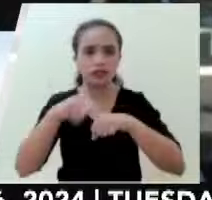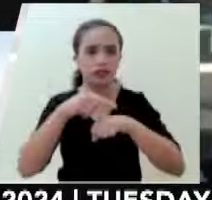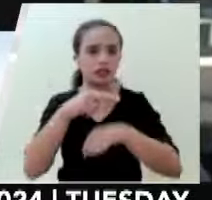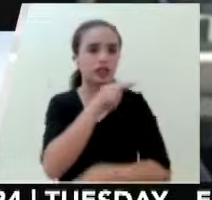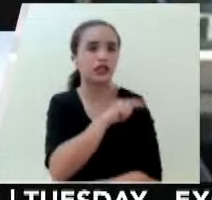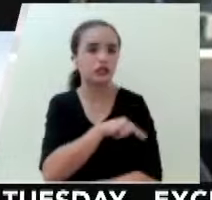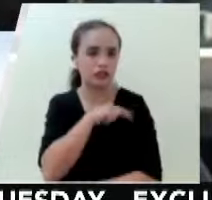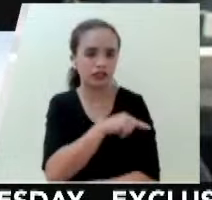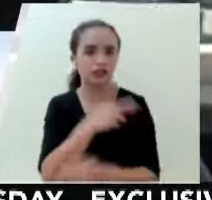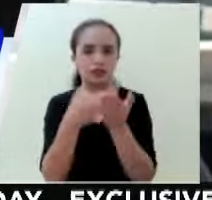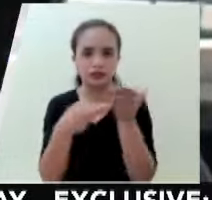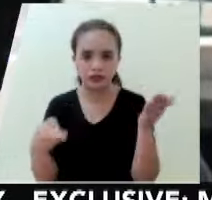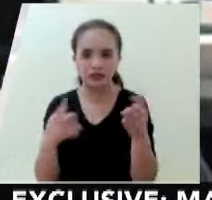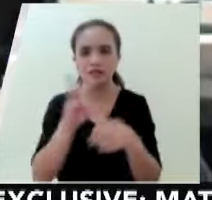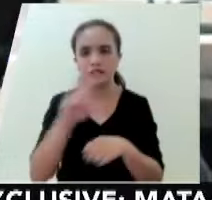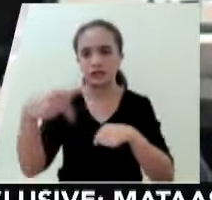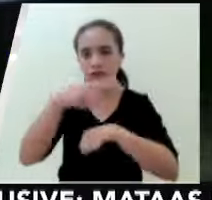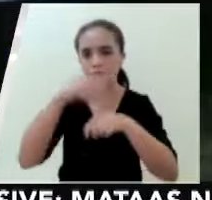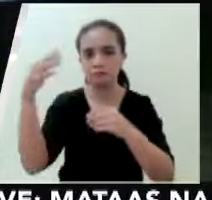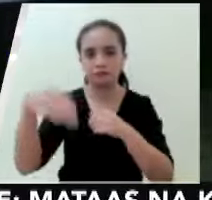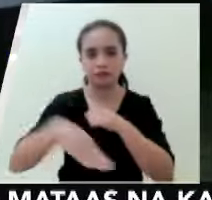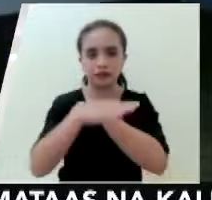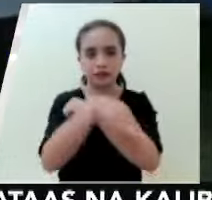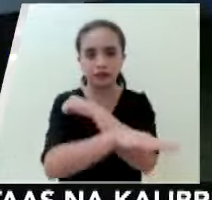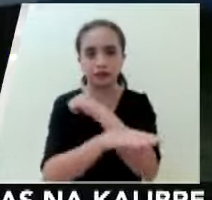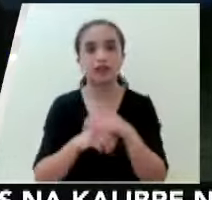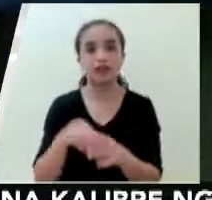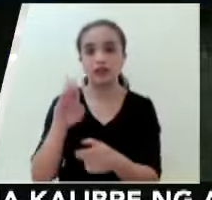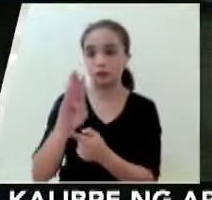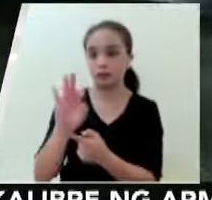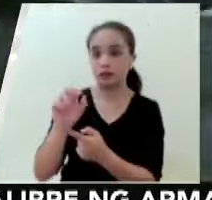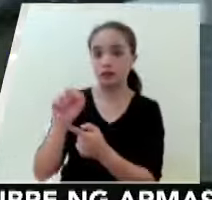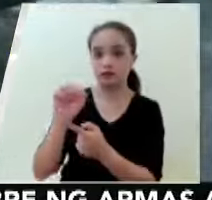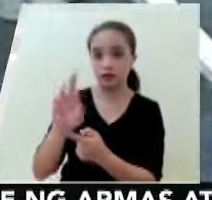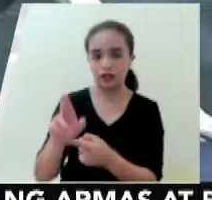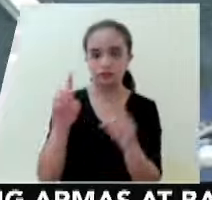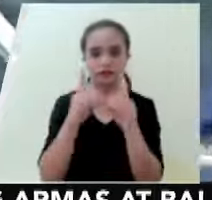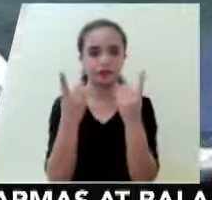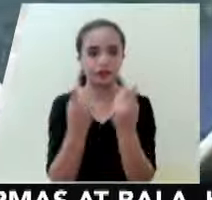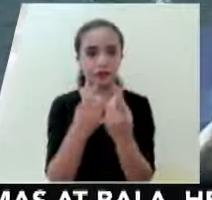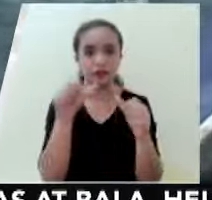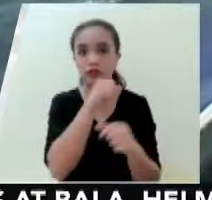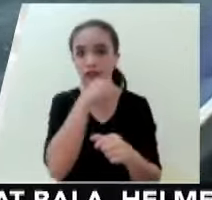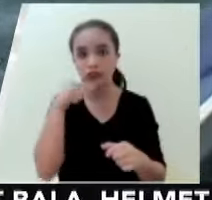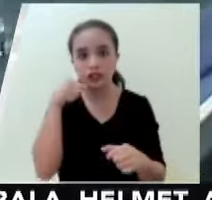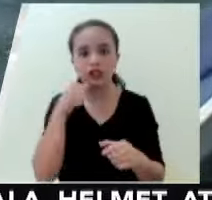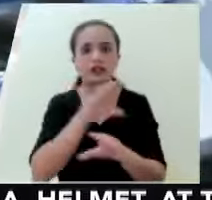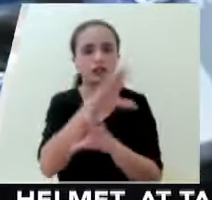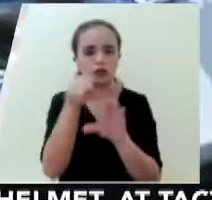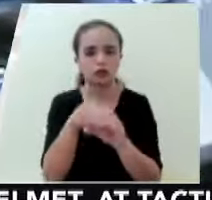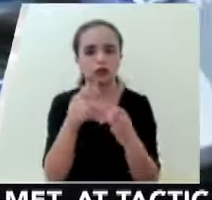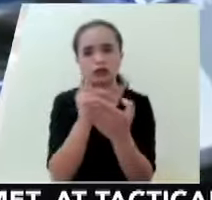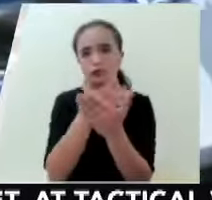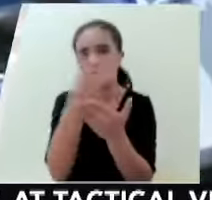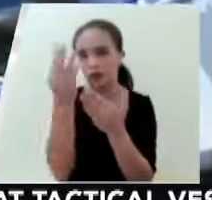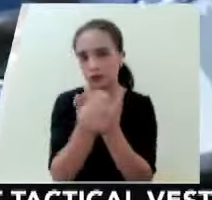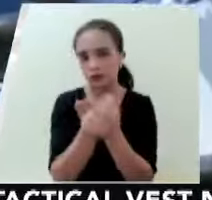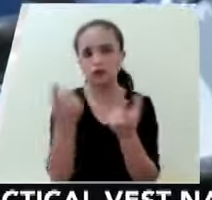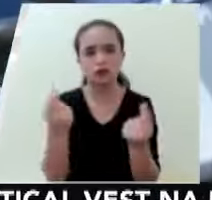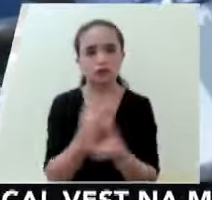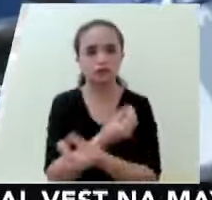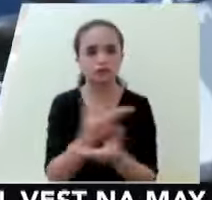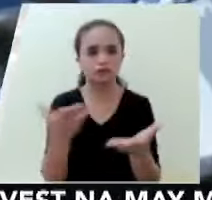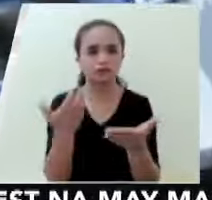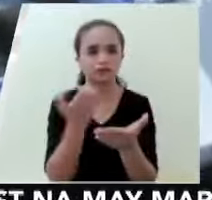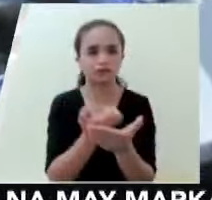Bahagi ang mga ipinamigay na barko ng programa ng BIFAR at Department of Agriculture na livelihood activities to enhance fisheries, yields, and economic gains in the West